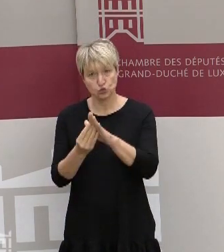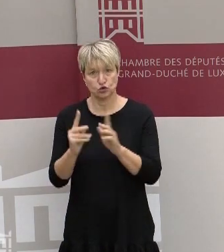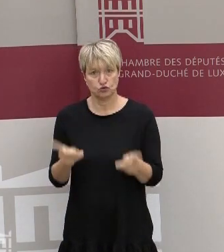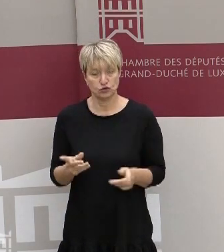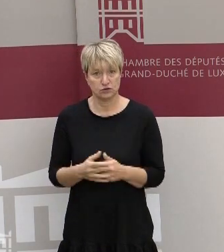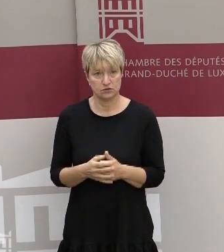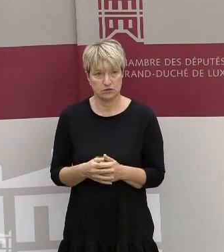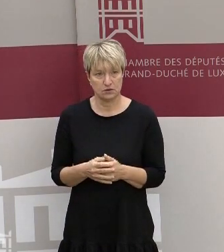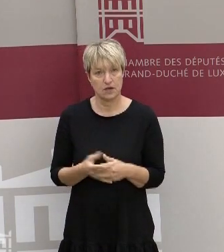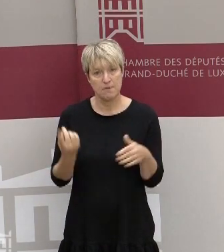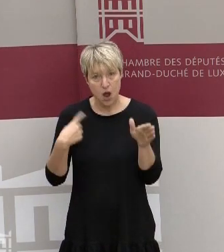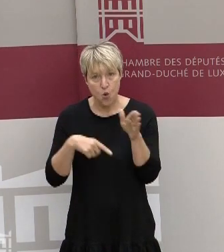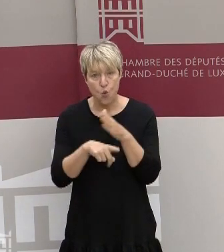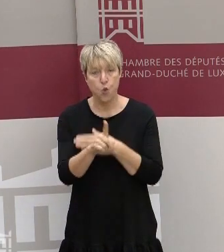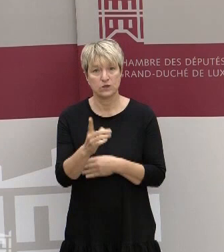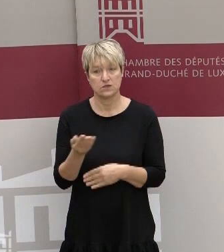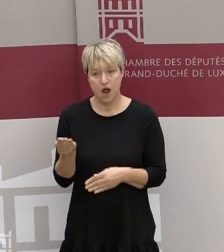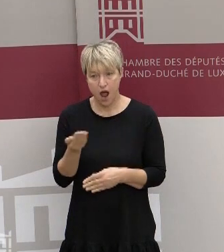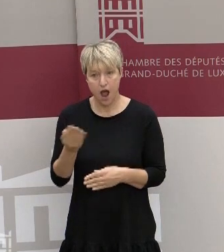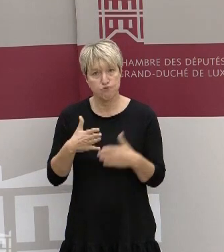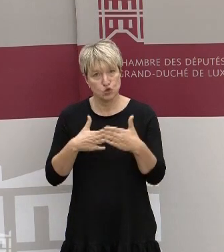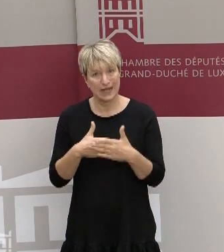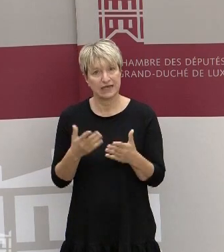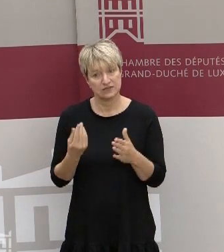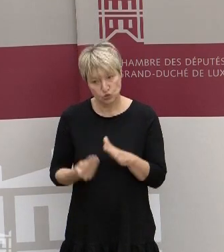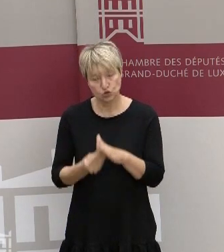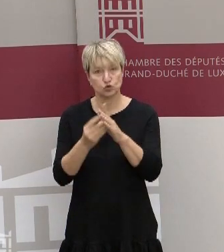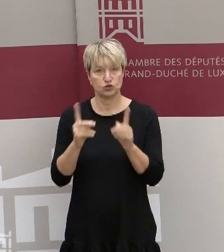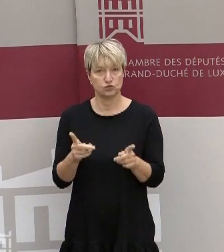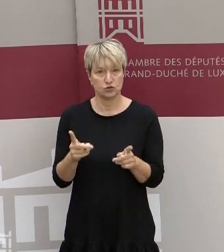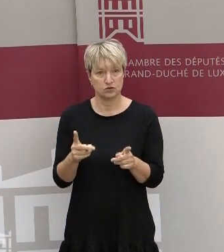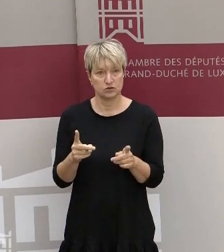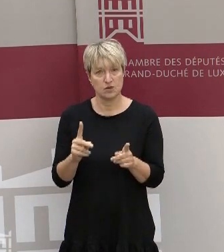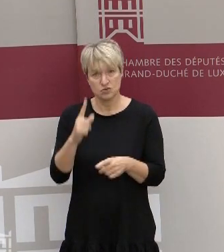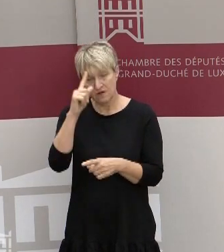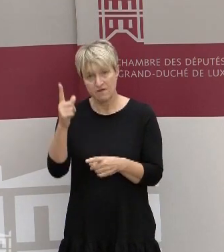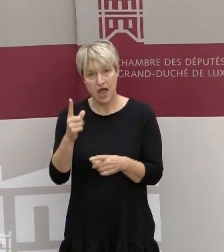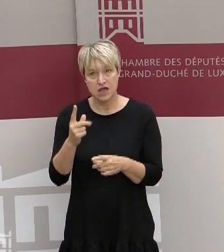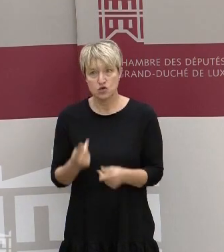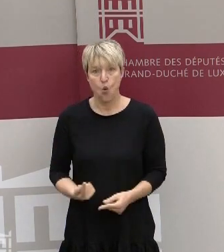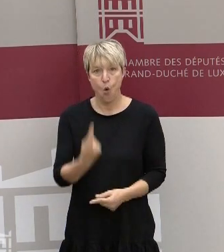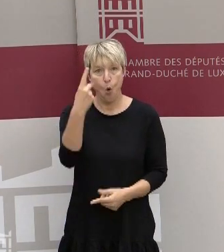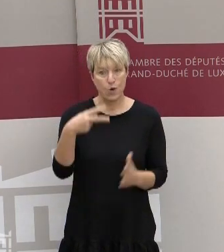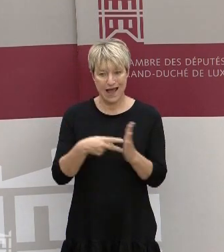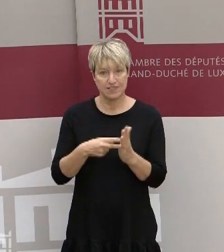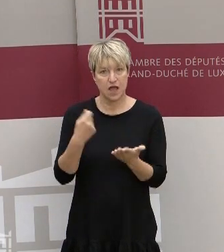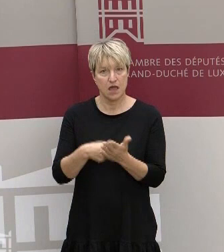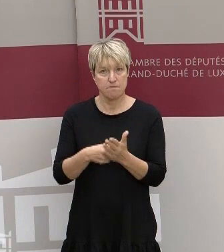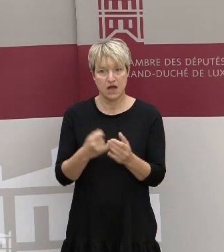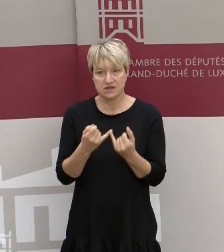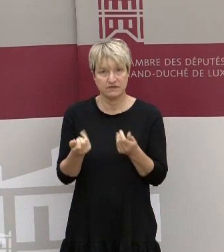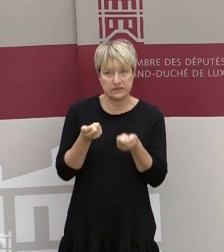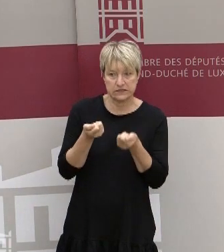und nicht wissen, wie sie mit den hohen Energiepreisen nach so einer Watronne kommen. Das geht mit diesem Budget